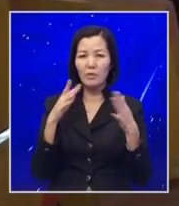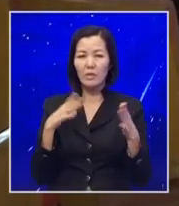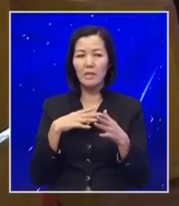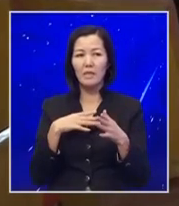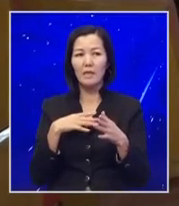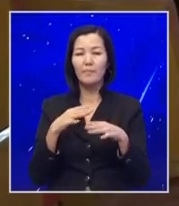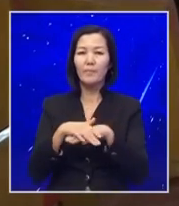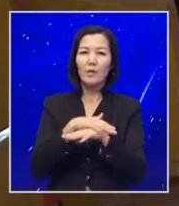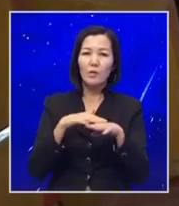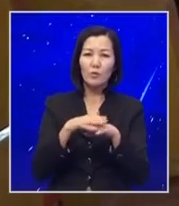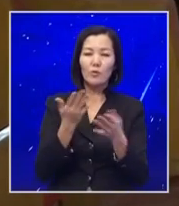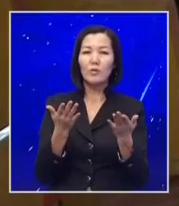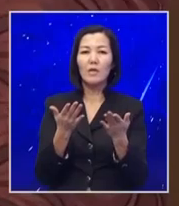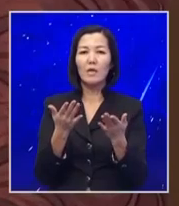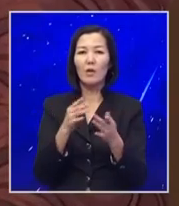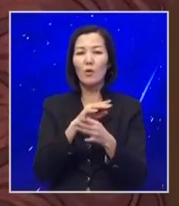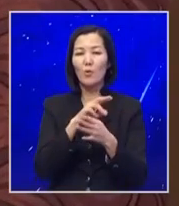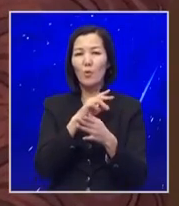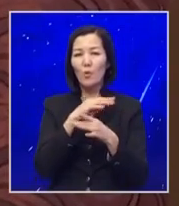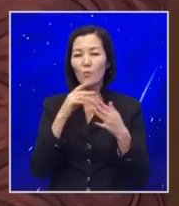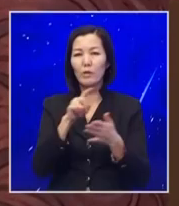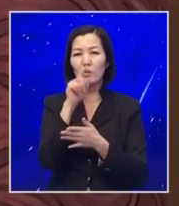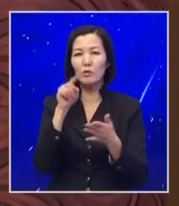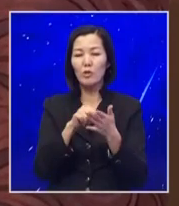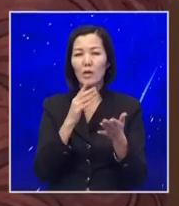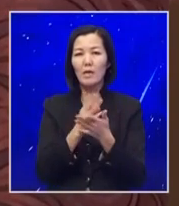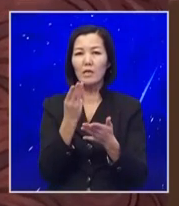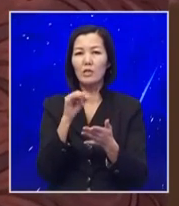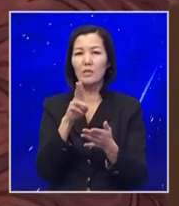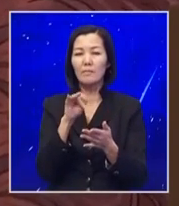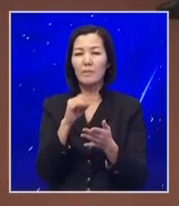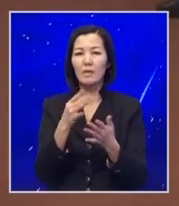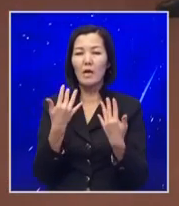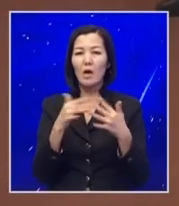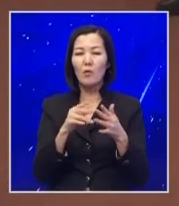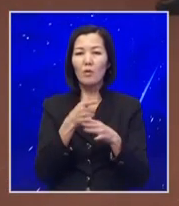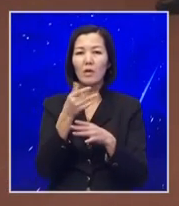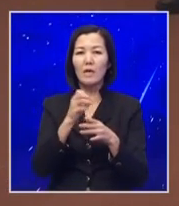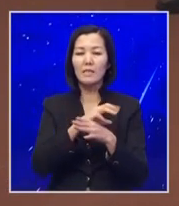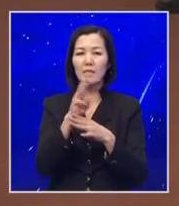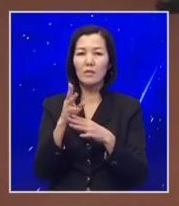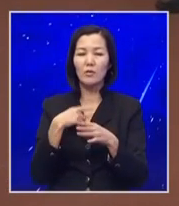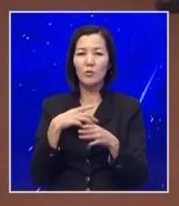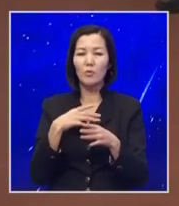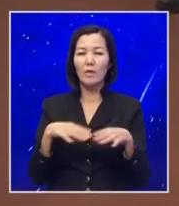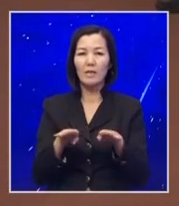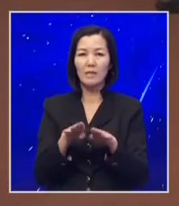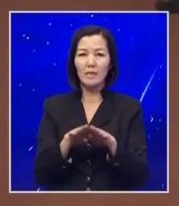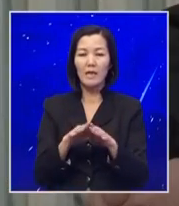Жиында тұрғындар тарапынан көтерілген мәселе көп. Ең маңыздысы Шымыр ауылын газдандыру. Газ құбыры дәл ауыл